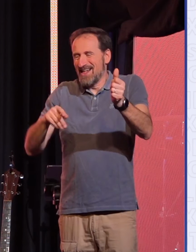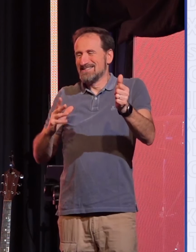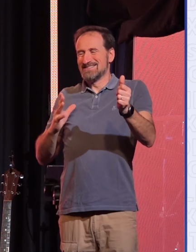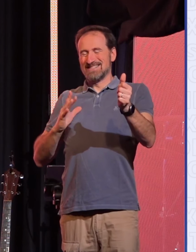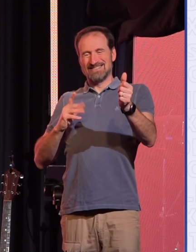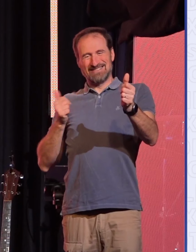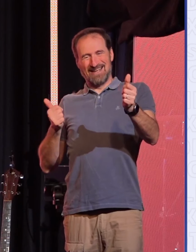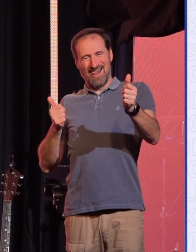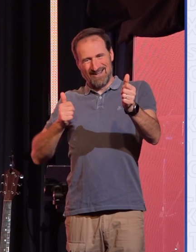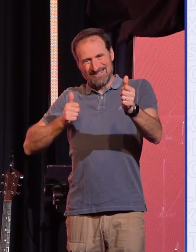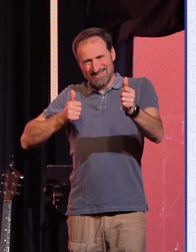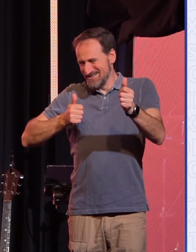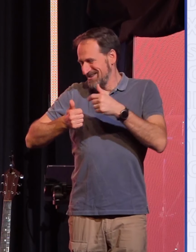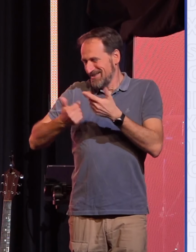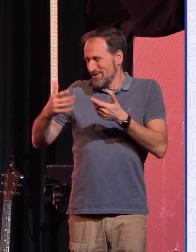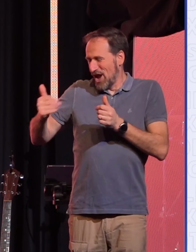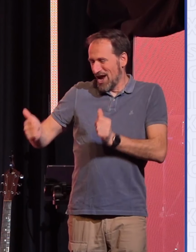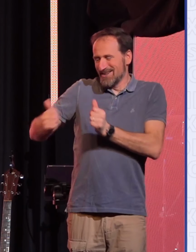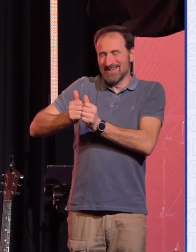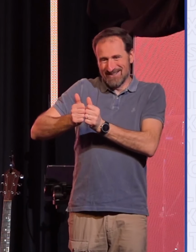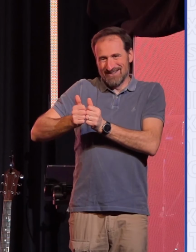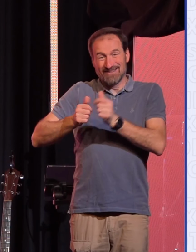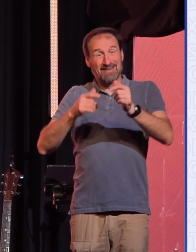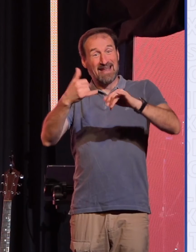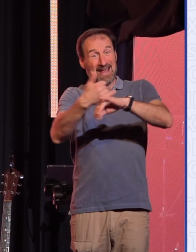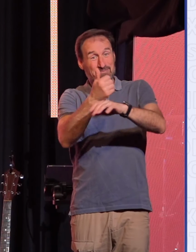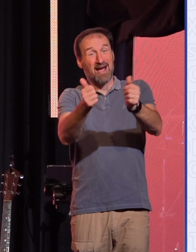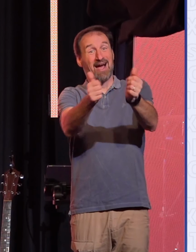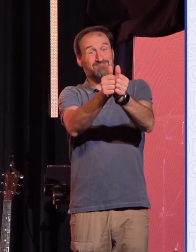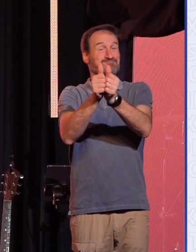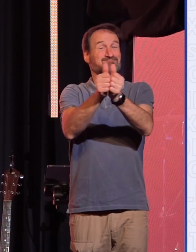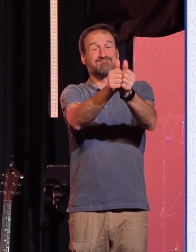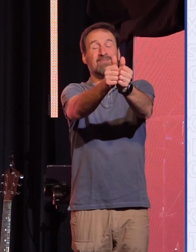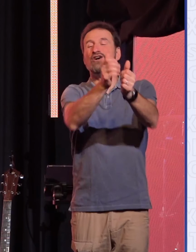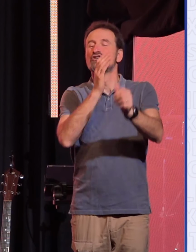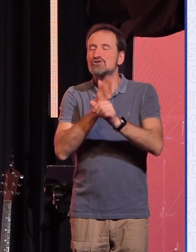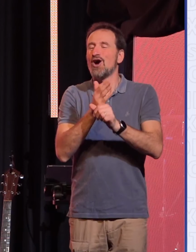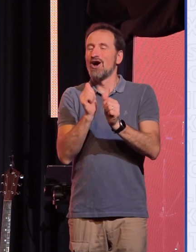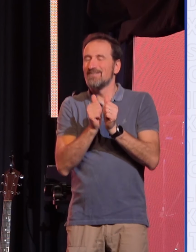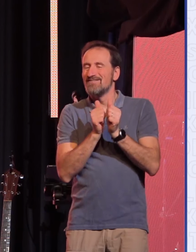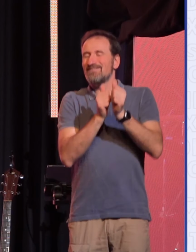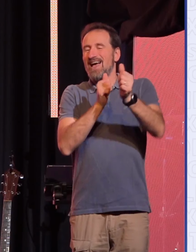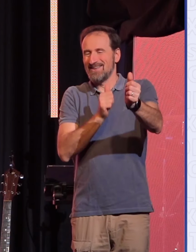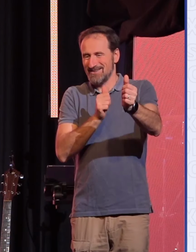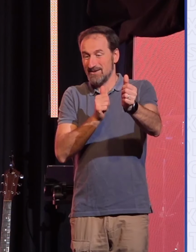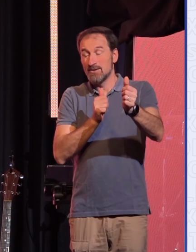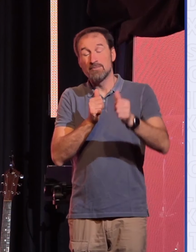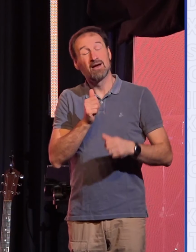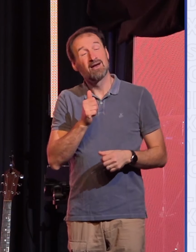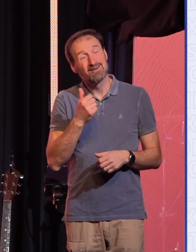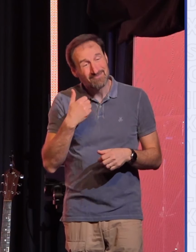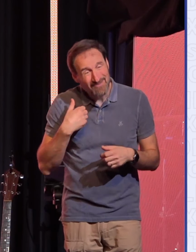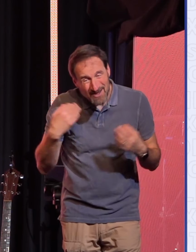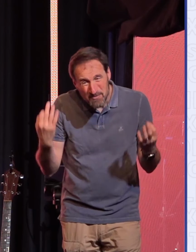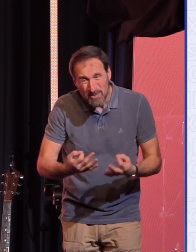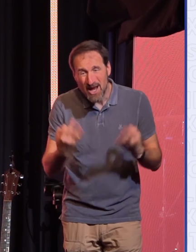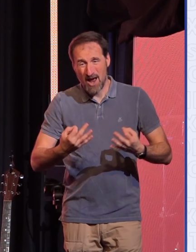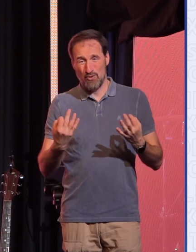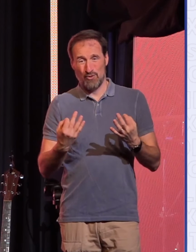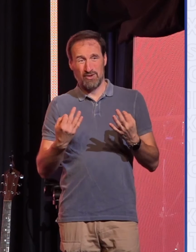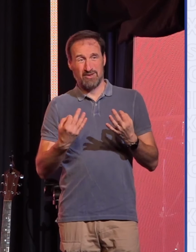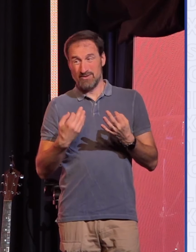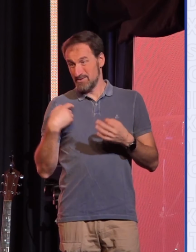Hey, wir brauchen Leute, die stark an der Seite sind, die uns unterstützen und